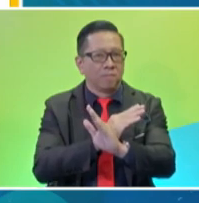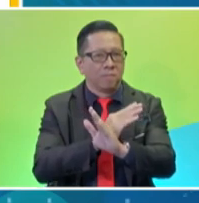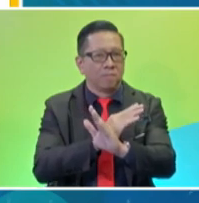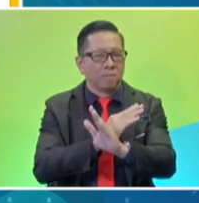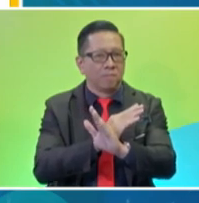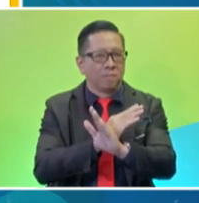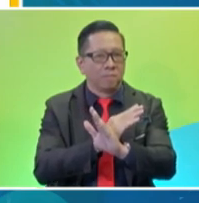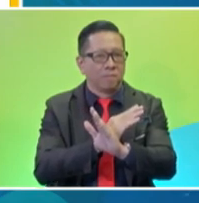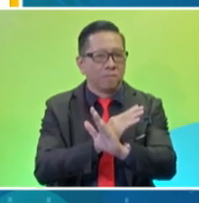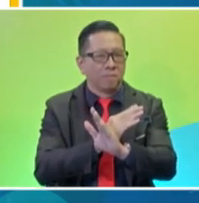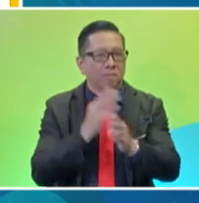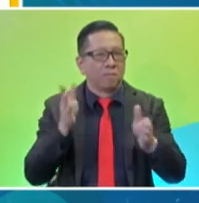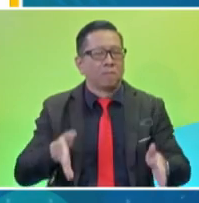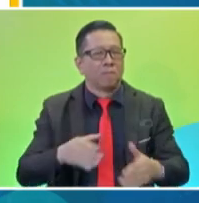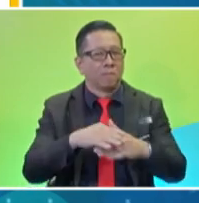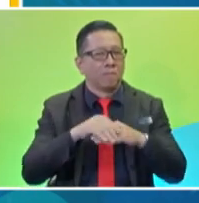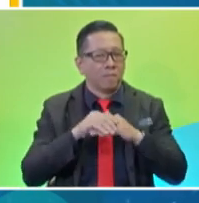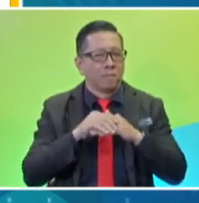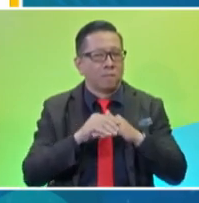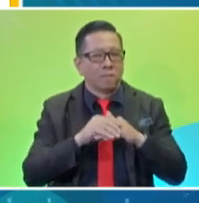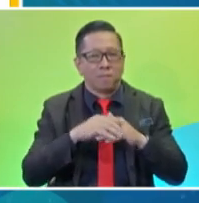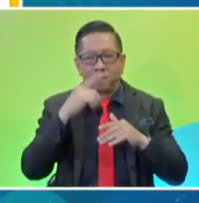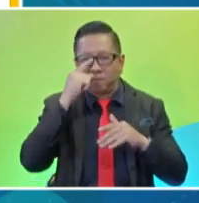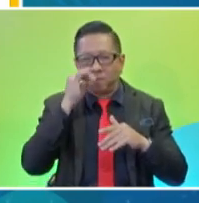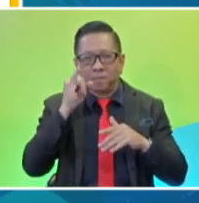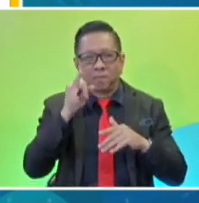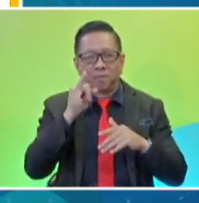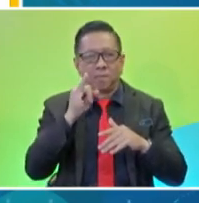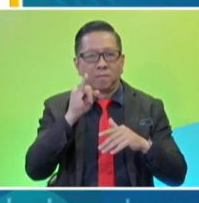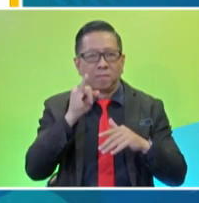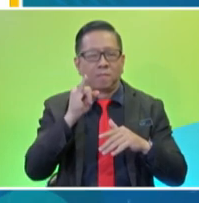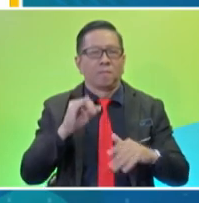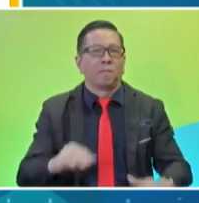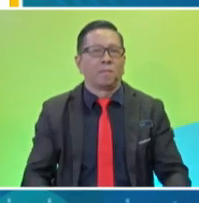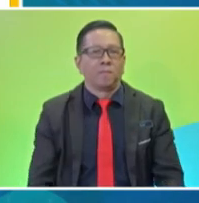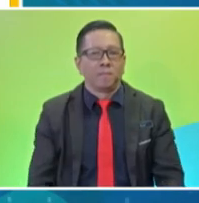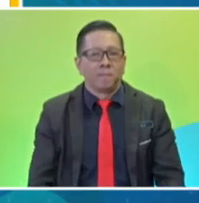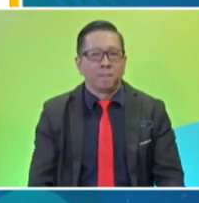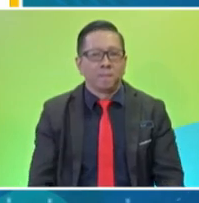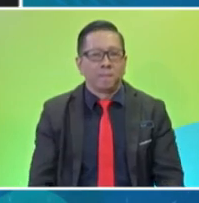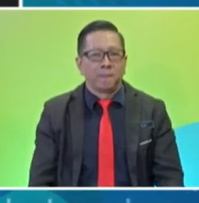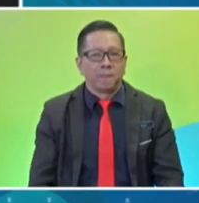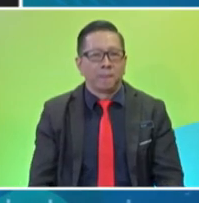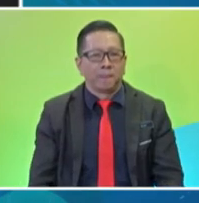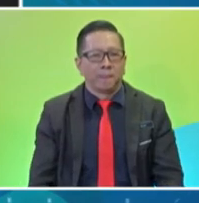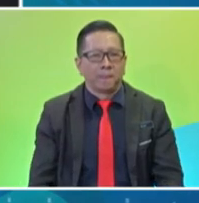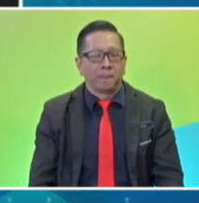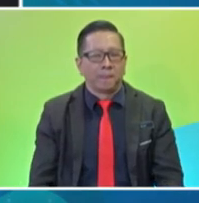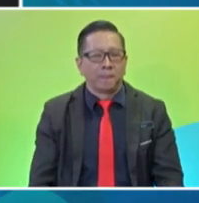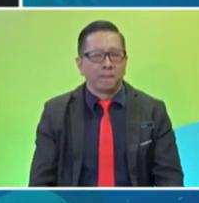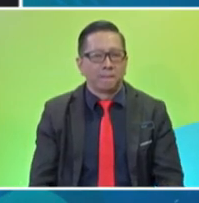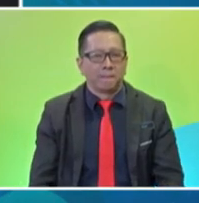Inggris dan siam di sekitar pohon tetangga Nona Klaten menitir di bibir